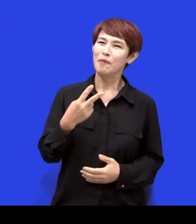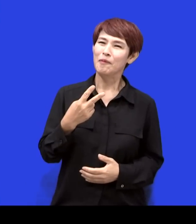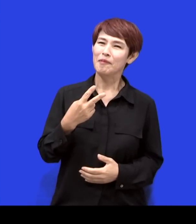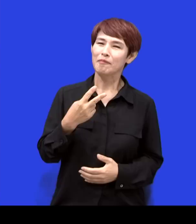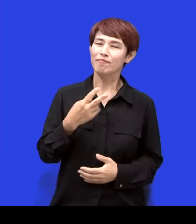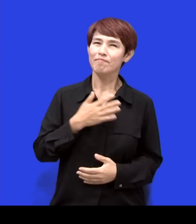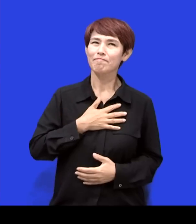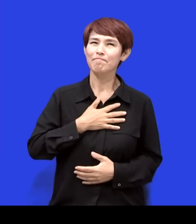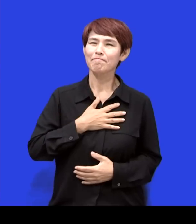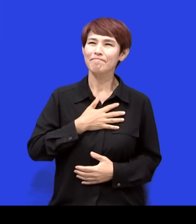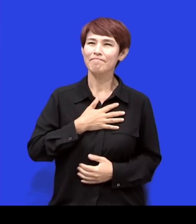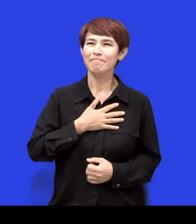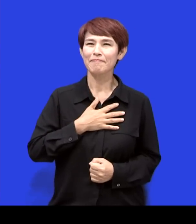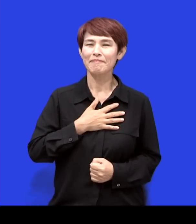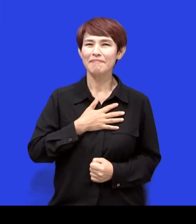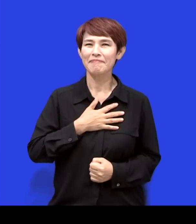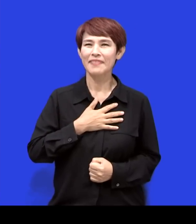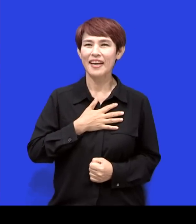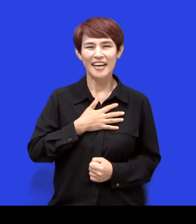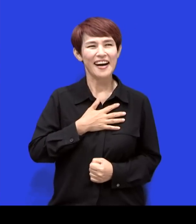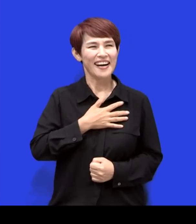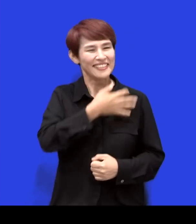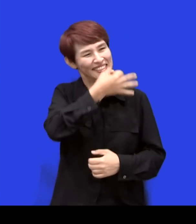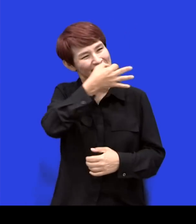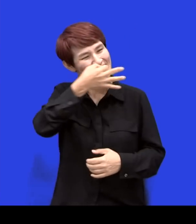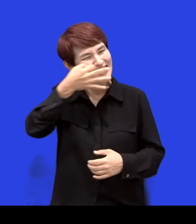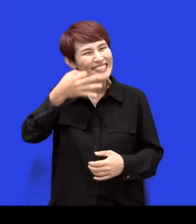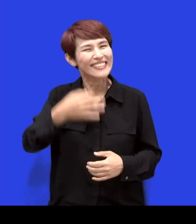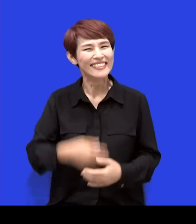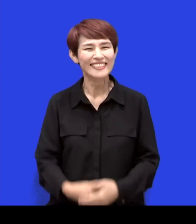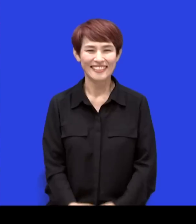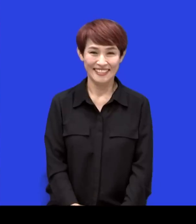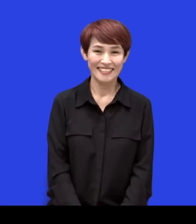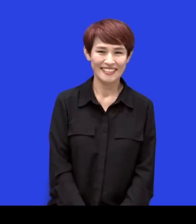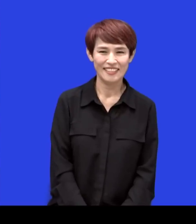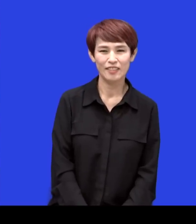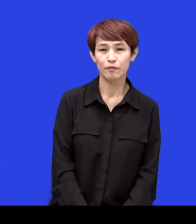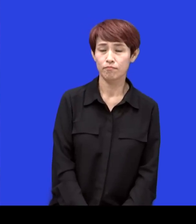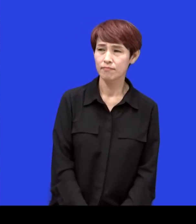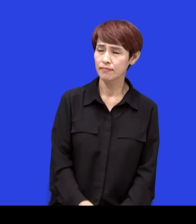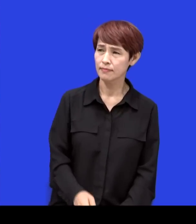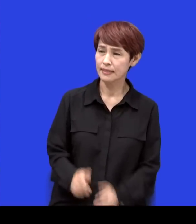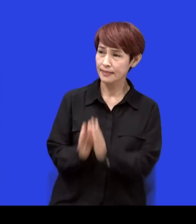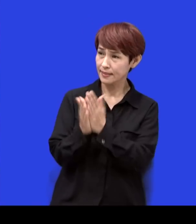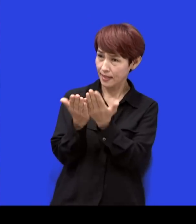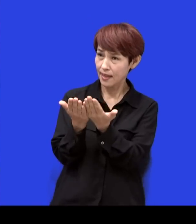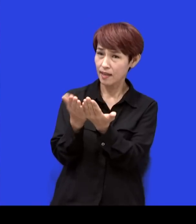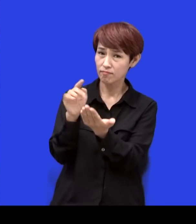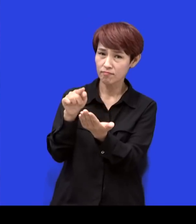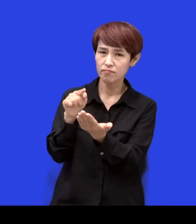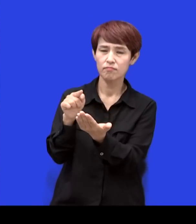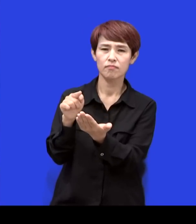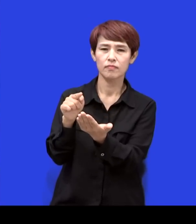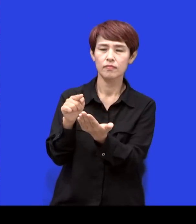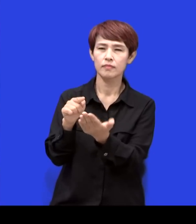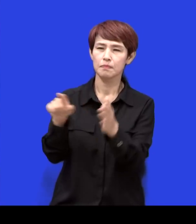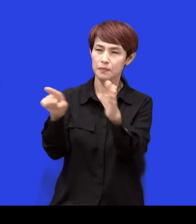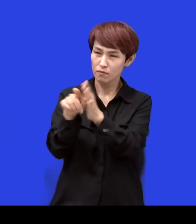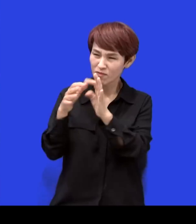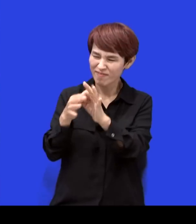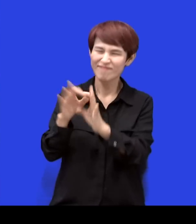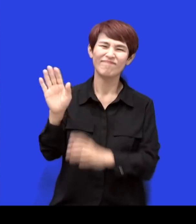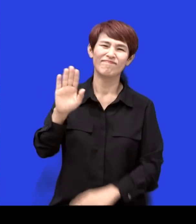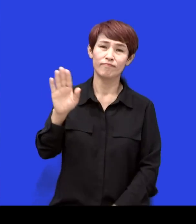이렇게 마음속으로는 또 콧노래도 나오고 예. 그런 상황입니다. 이 불편한 편의점이라는 책이 사실 뭐 신앙서적은